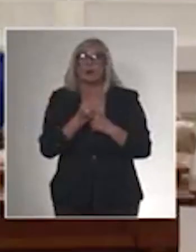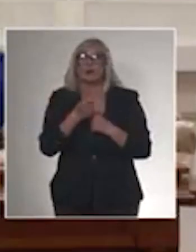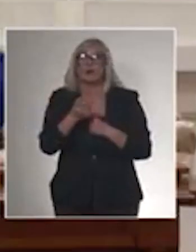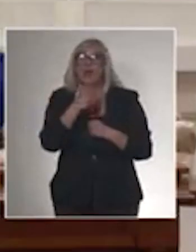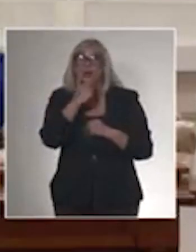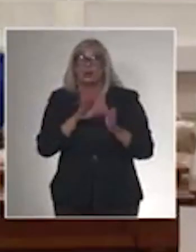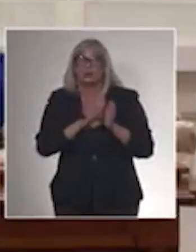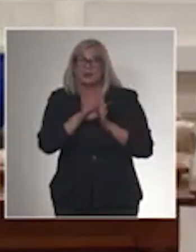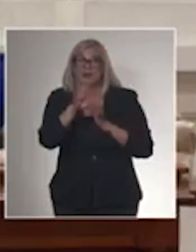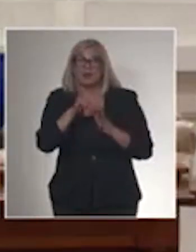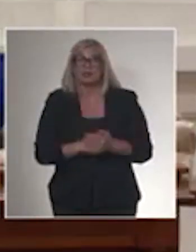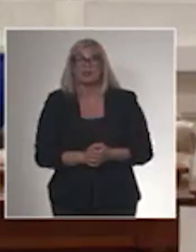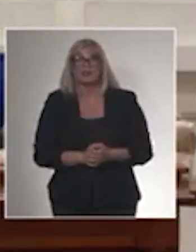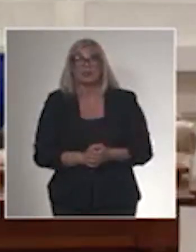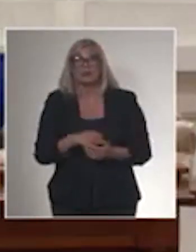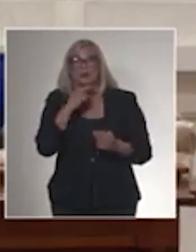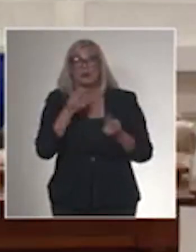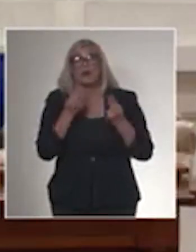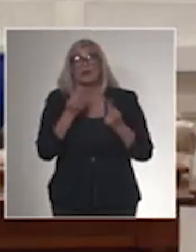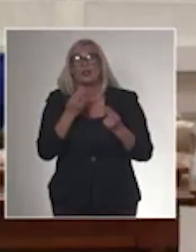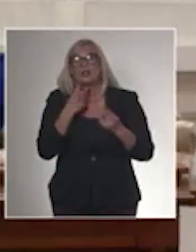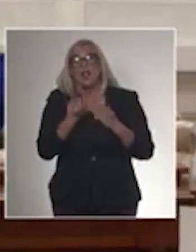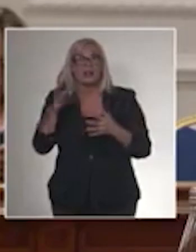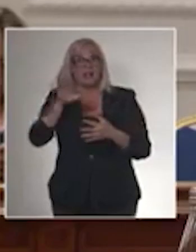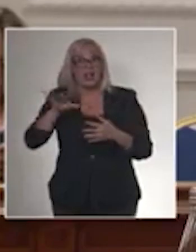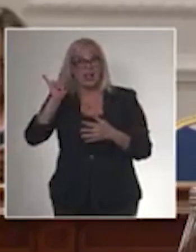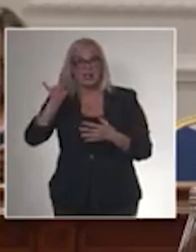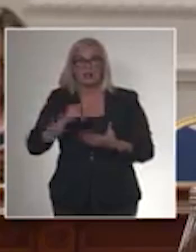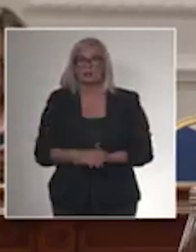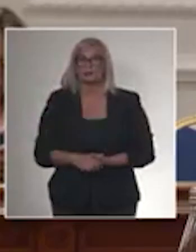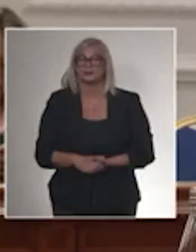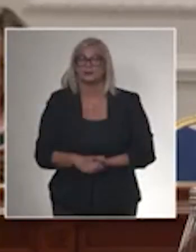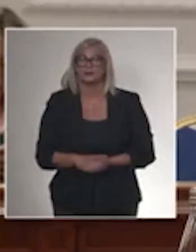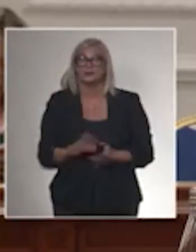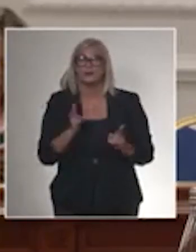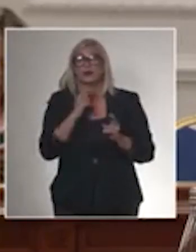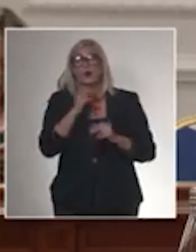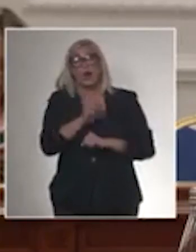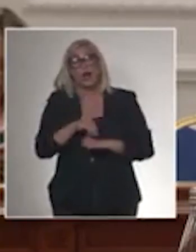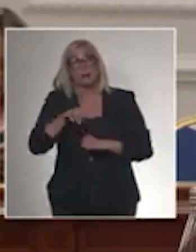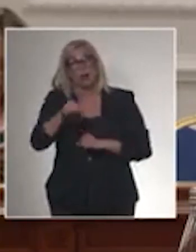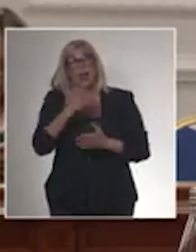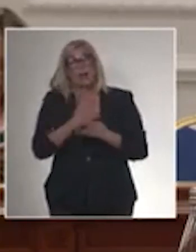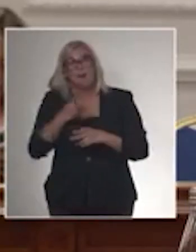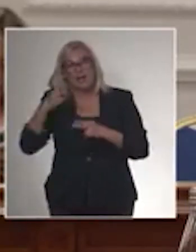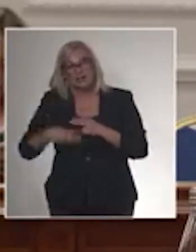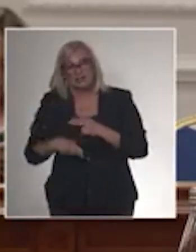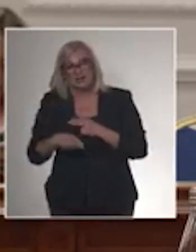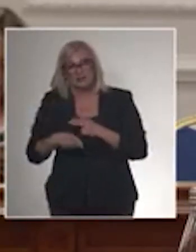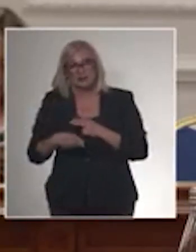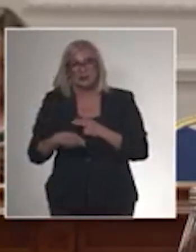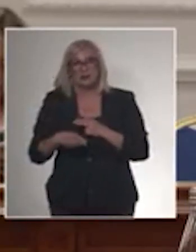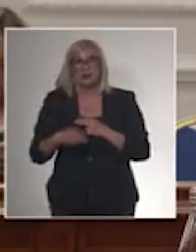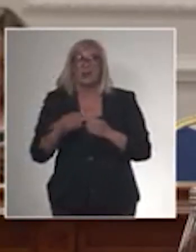раст, тоа е навистина мощна важно, особено за создавањето работни места. Откако проектот ќе биде завршен, ќе